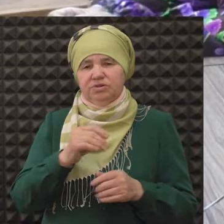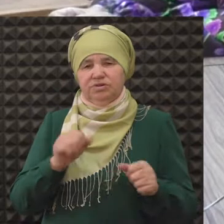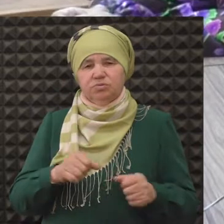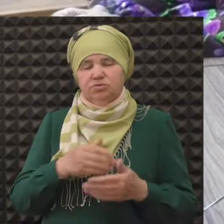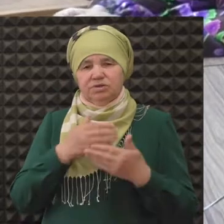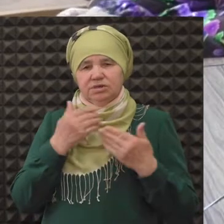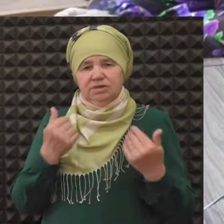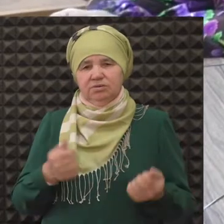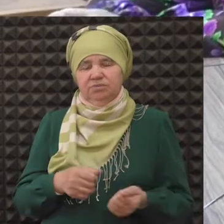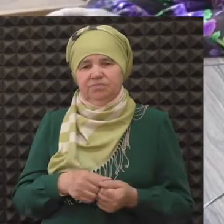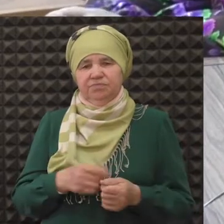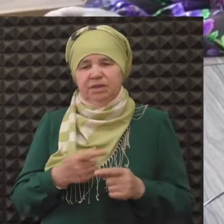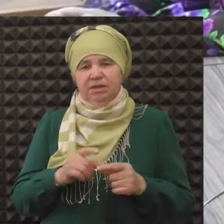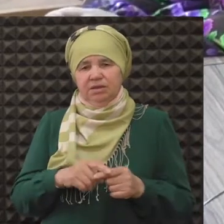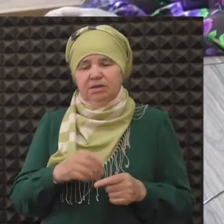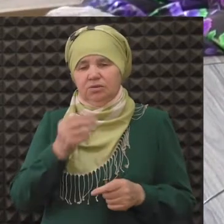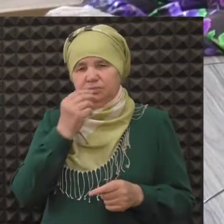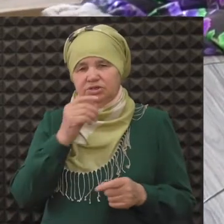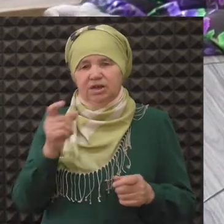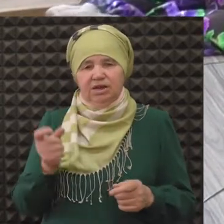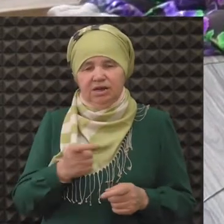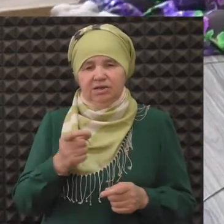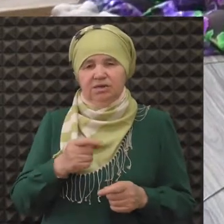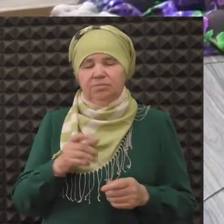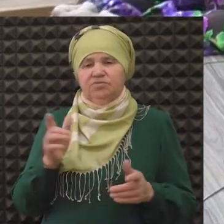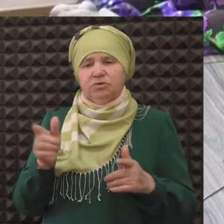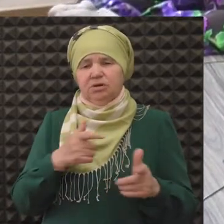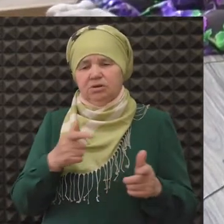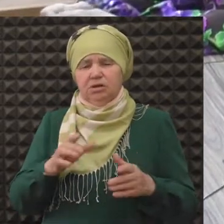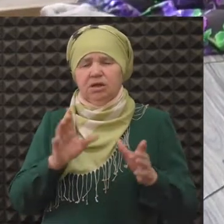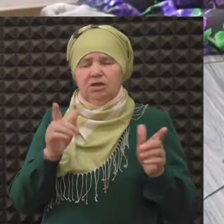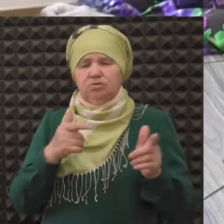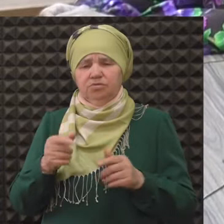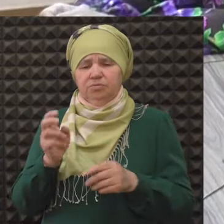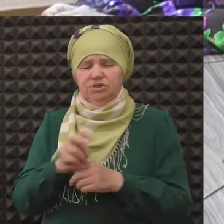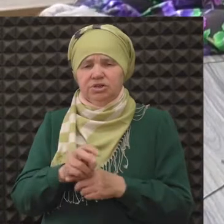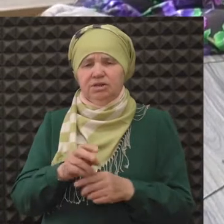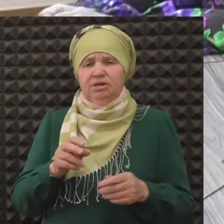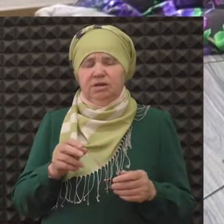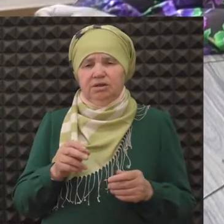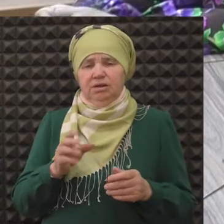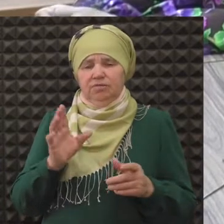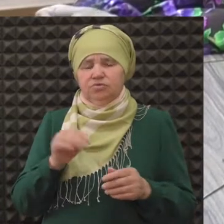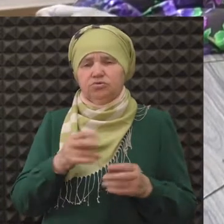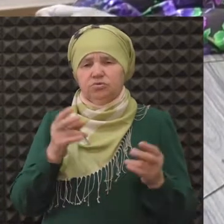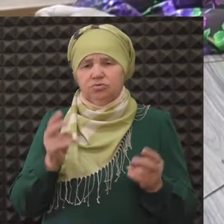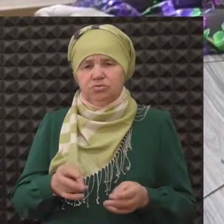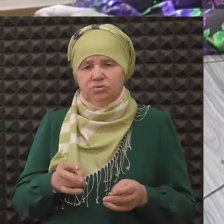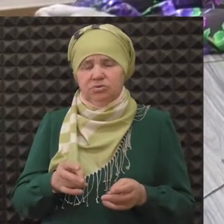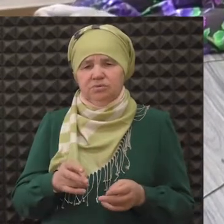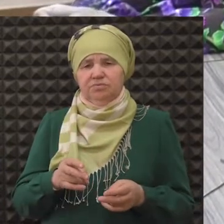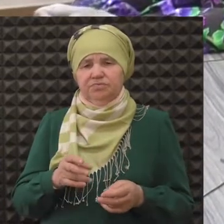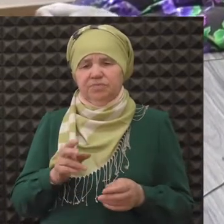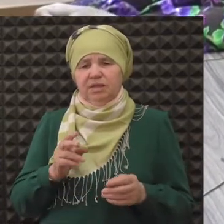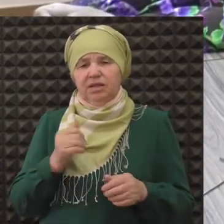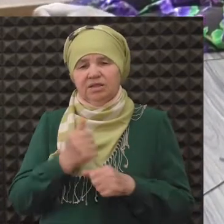далеко. Вот. И тут и пища халяльная, и все на готовенькой пришли. Все, что нужно, так